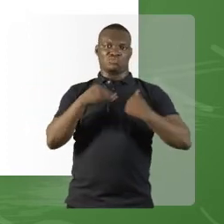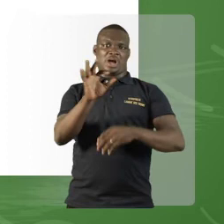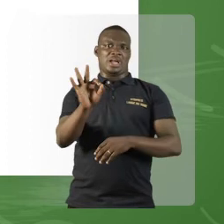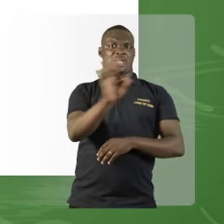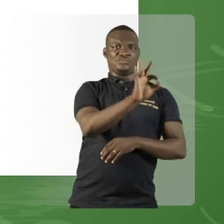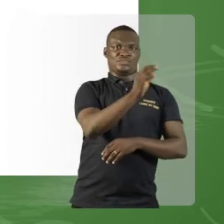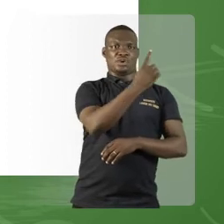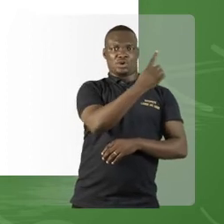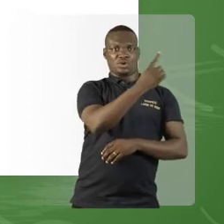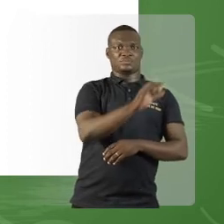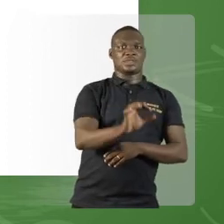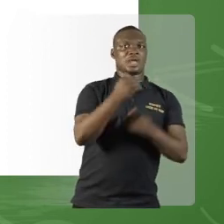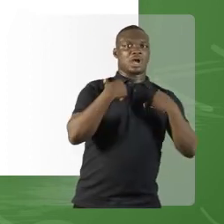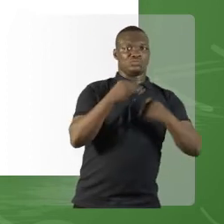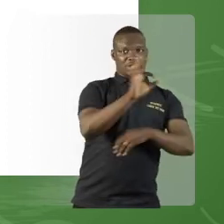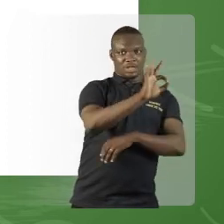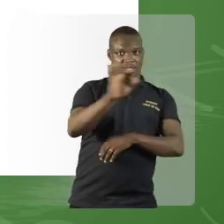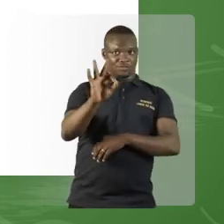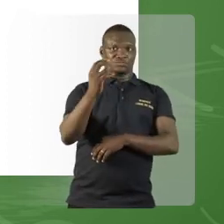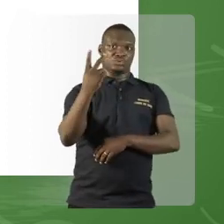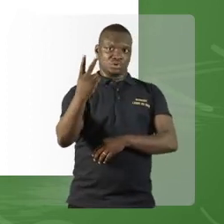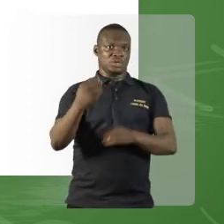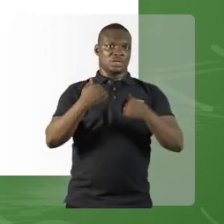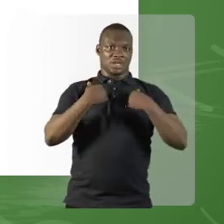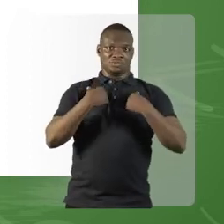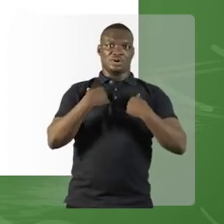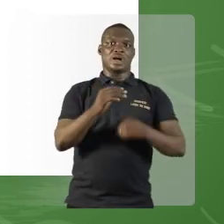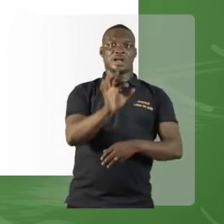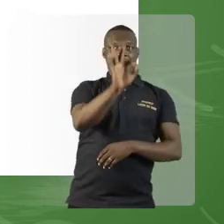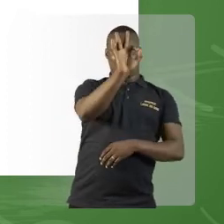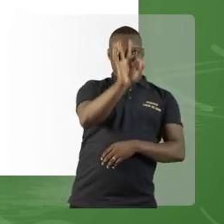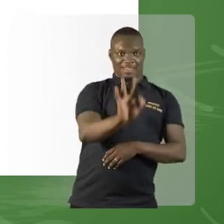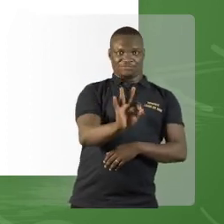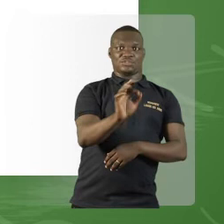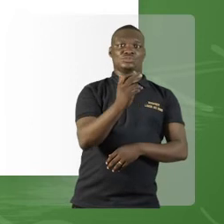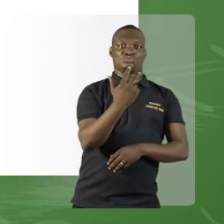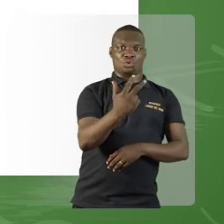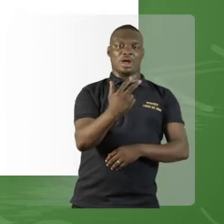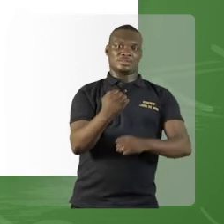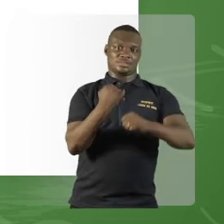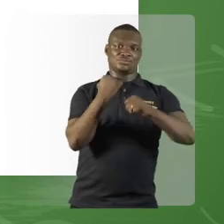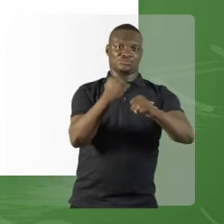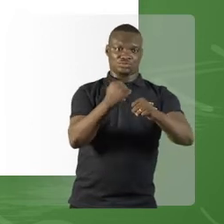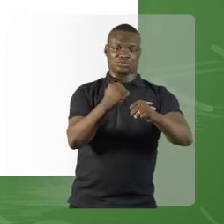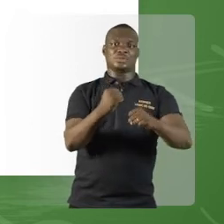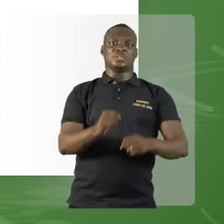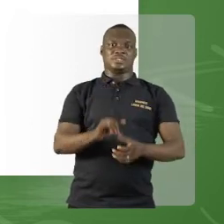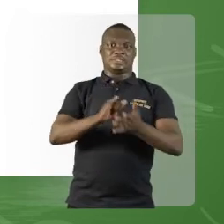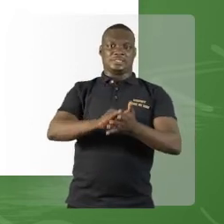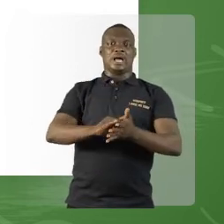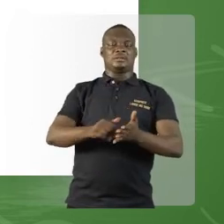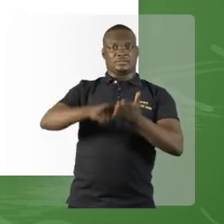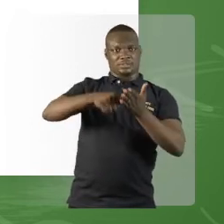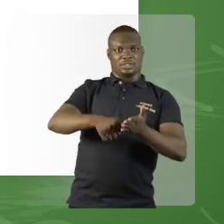Laplace notée F2 qui s'exerce sur la partie QN et la force de Laplace F3 qui s'exerce sur la